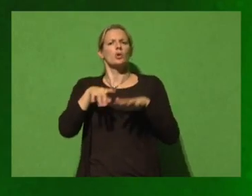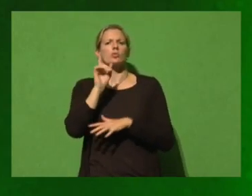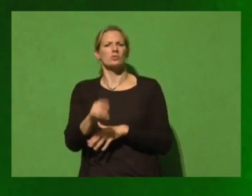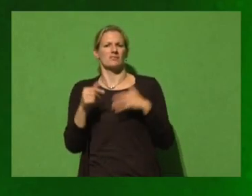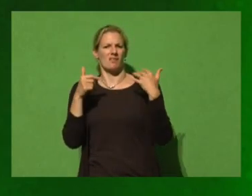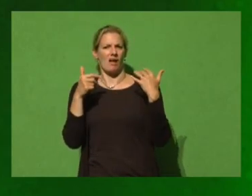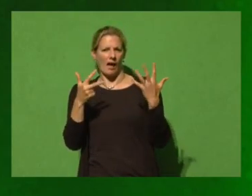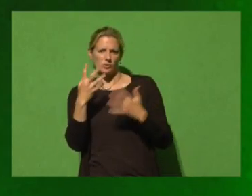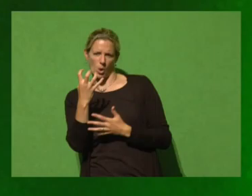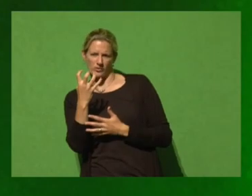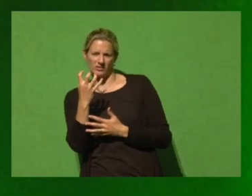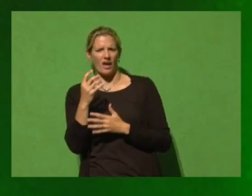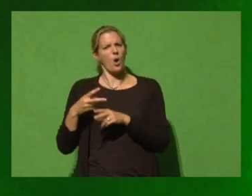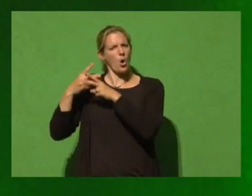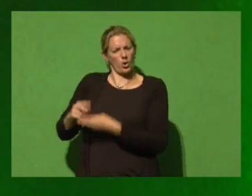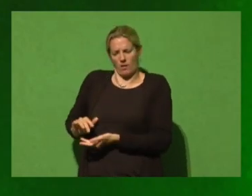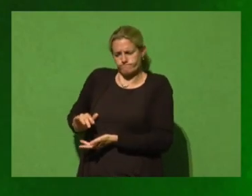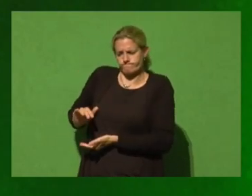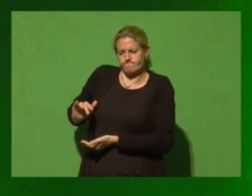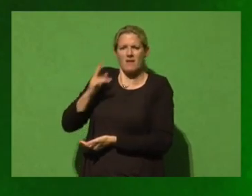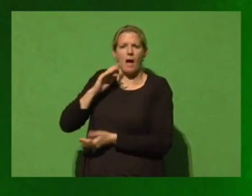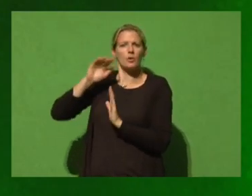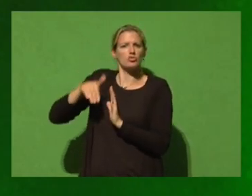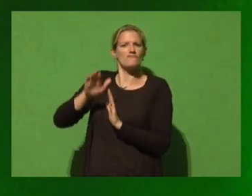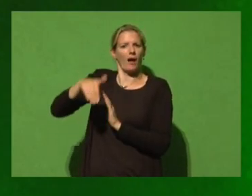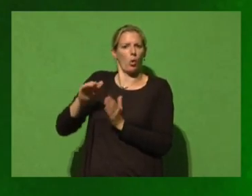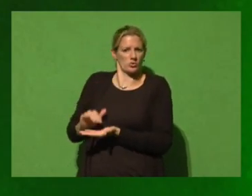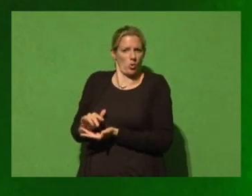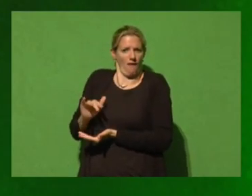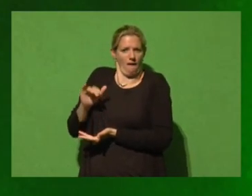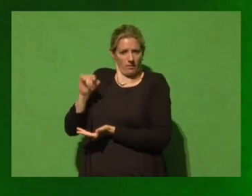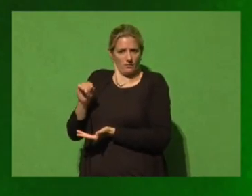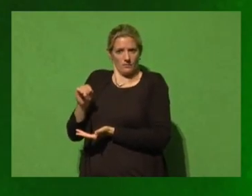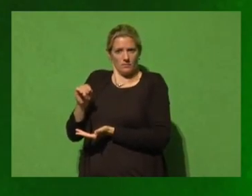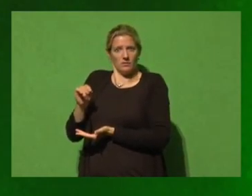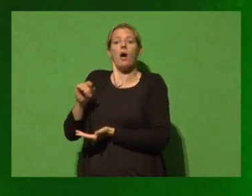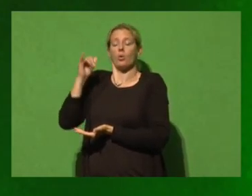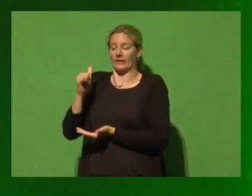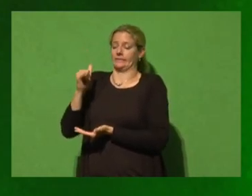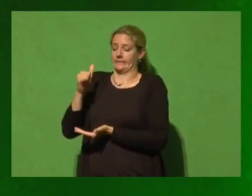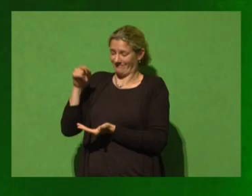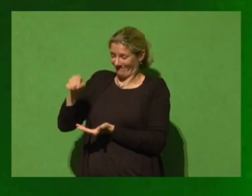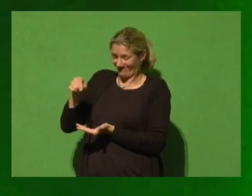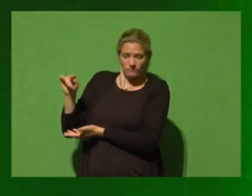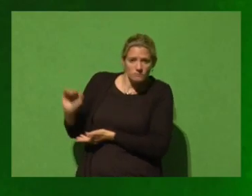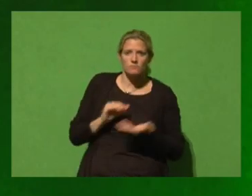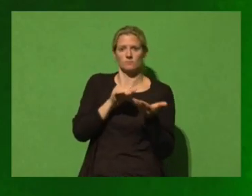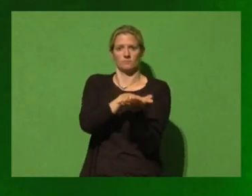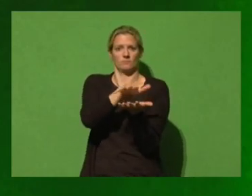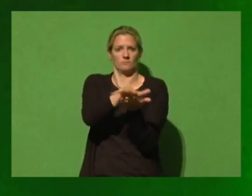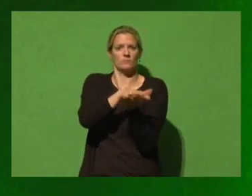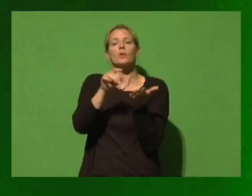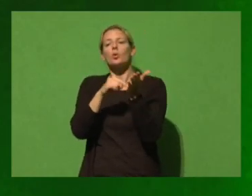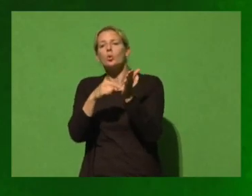ich, mal aufgebaut worden ist, damit wir die strategisch einsetzen können, um unsere Kampagnenfähigkeit